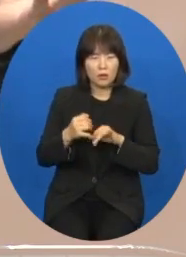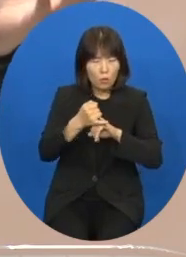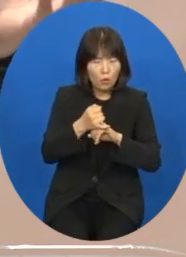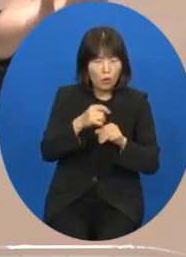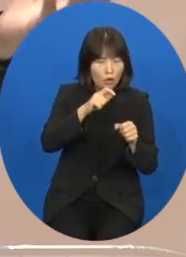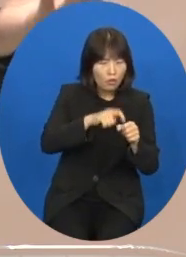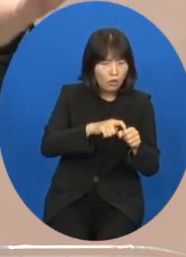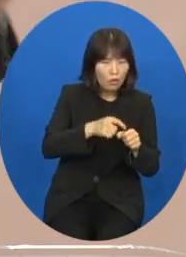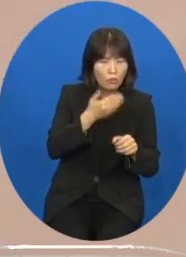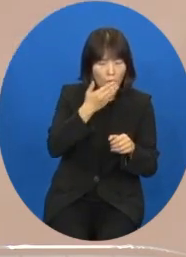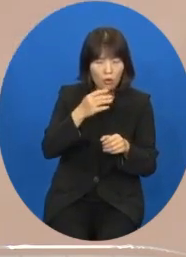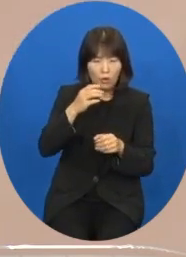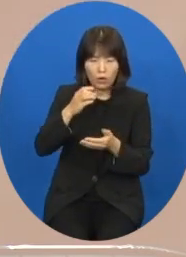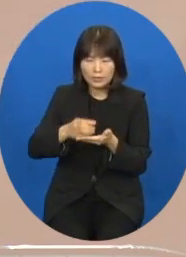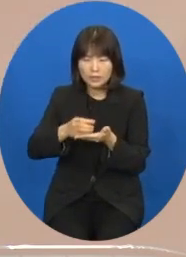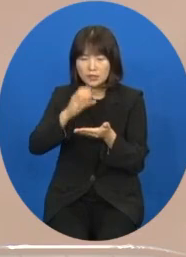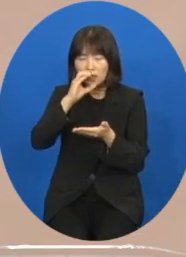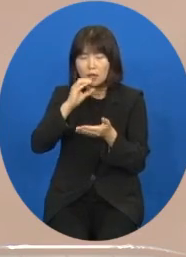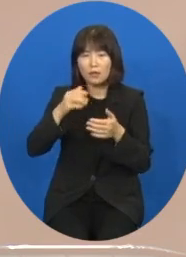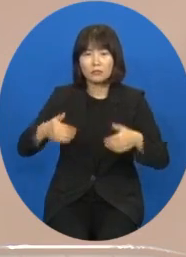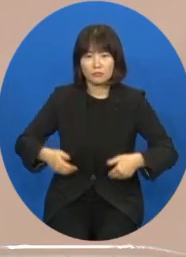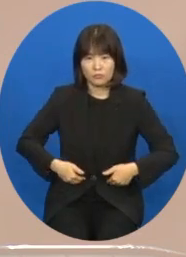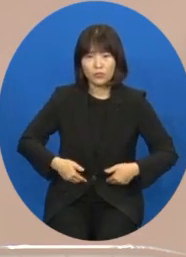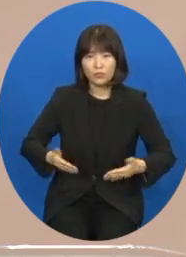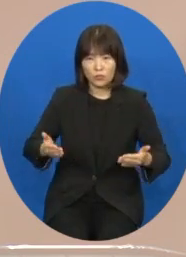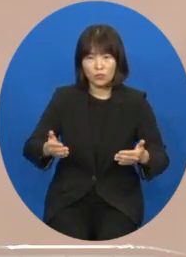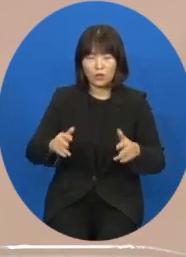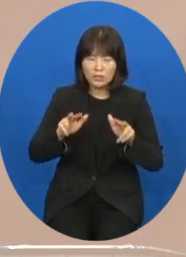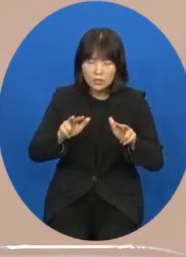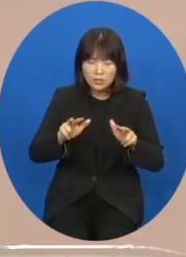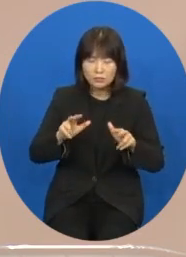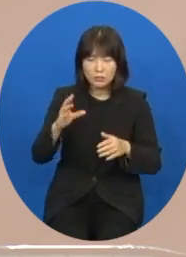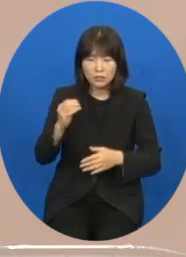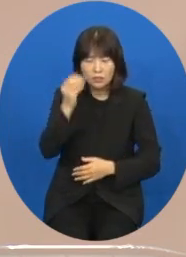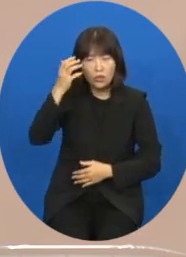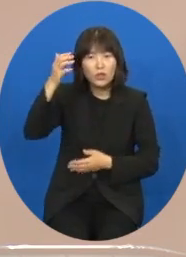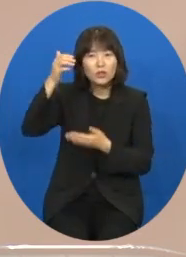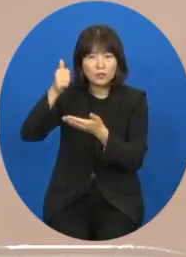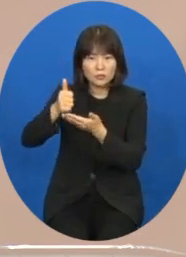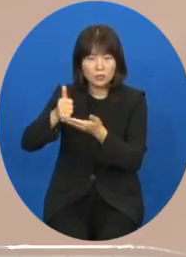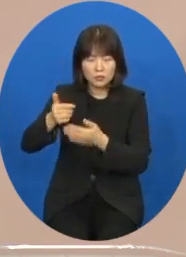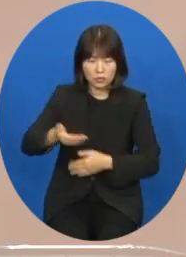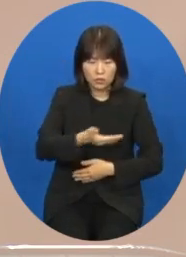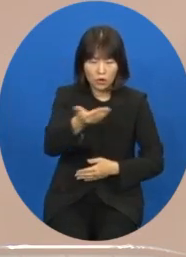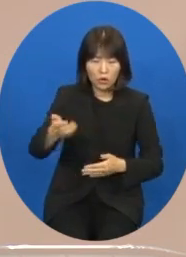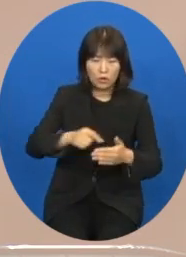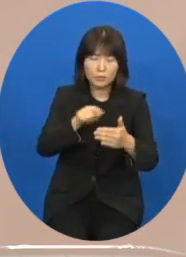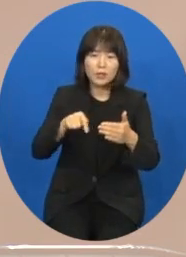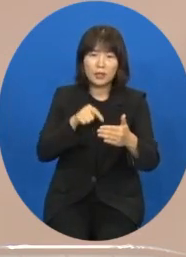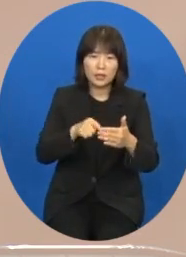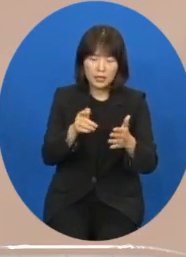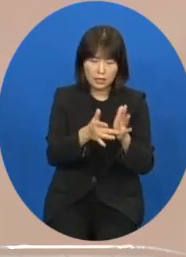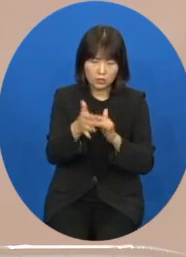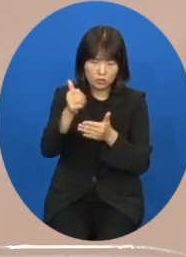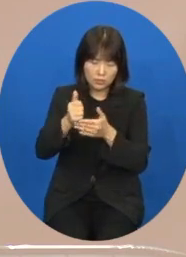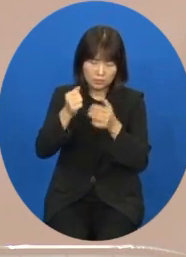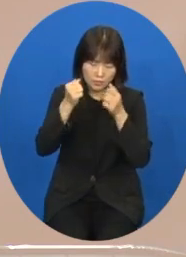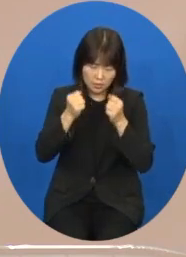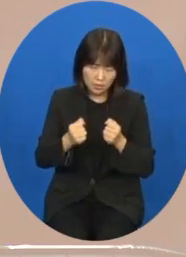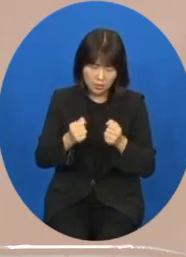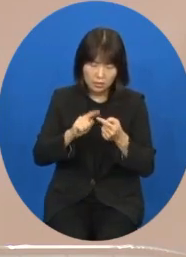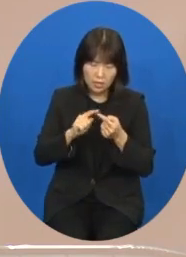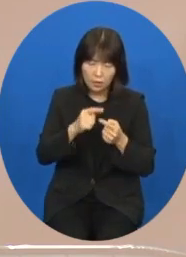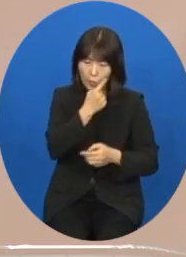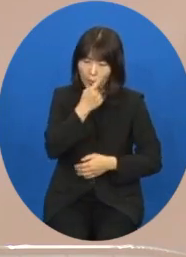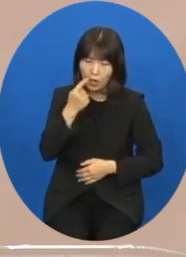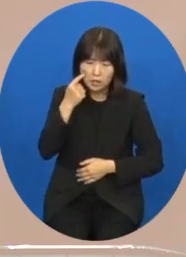돼요. 그죠? 지금 얼마든지 성령께서 여러분 안에 예수님이 계시다는 것을